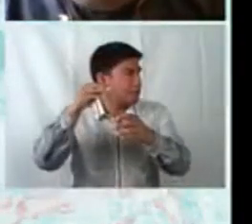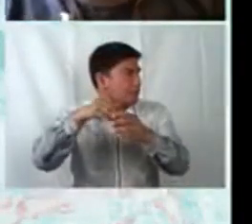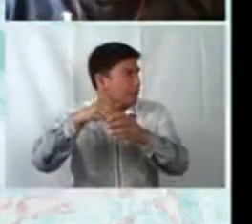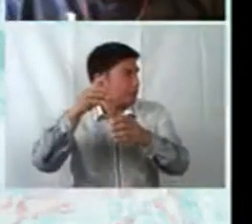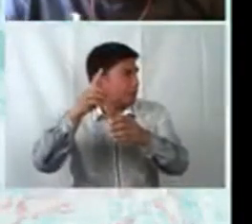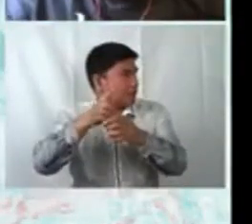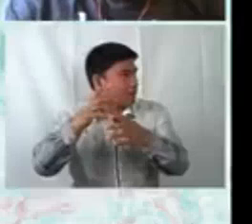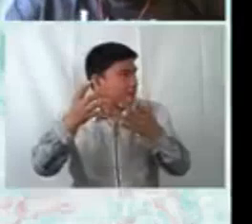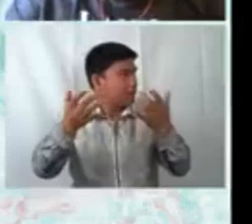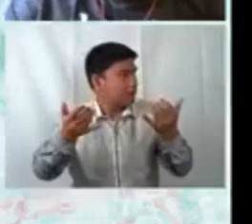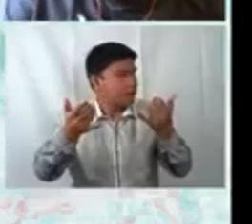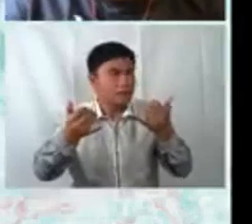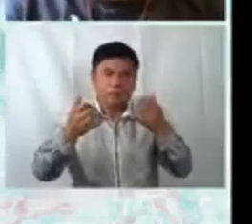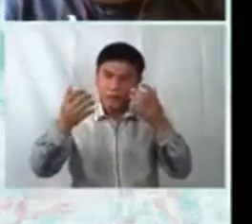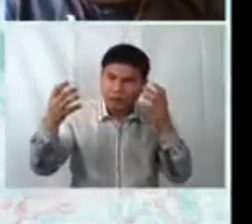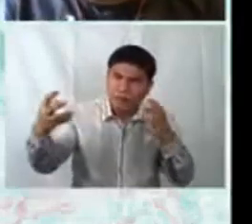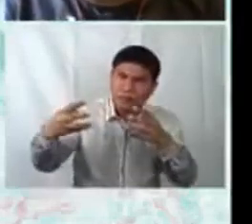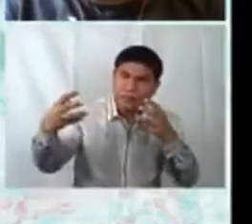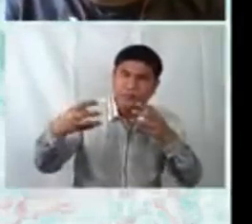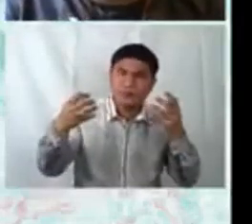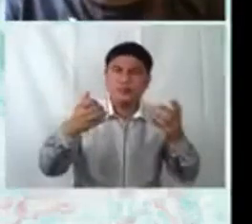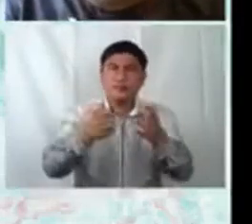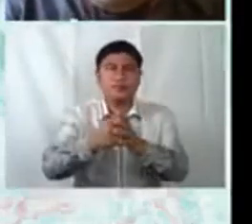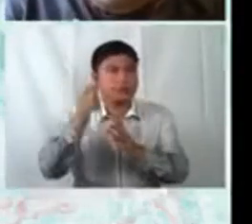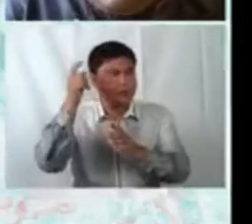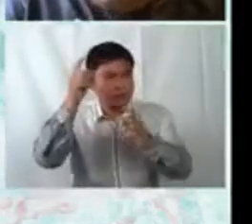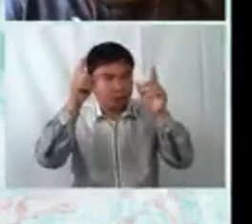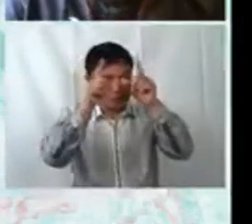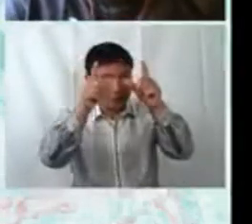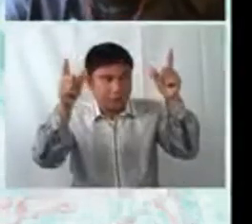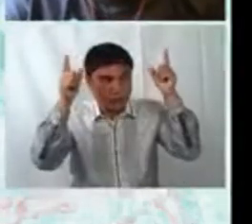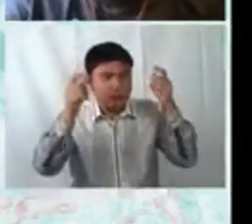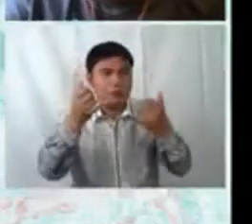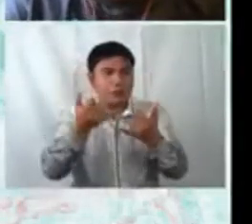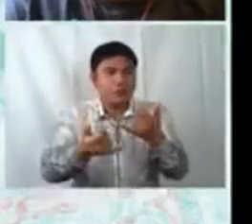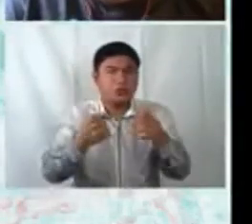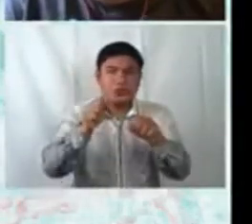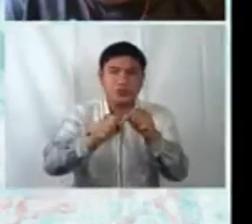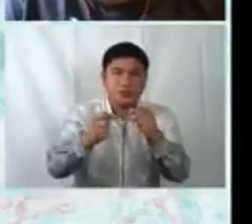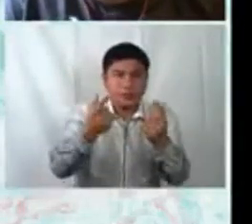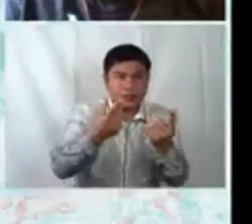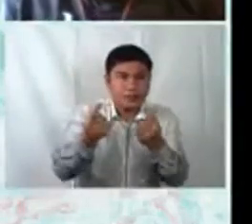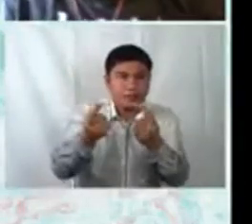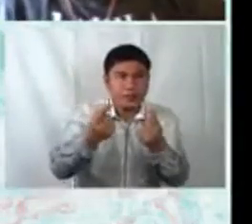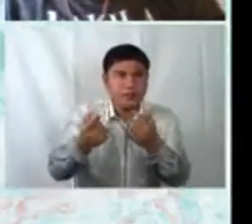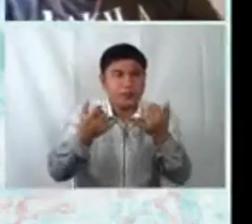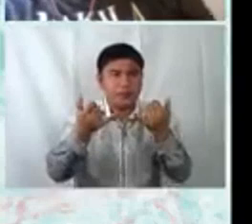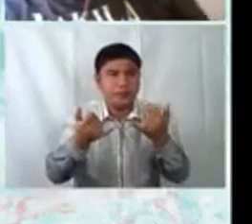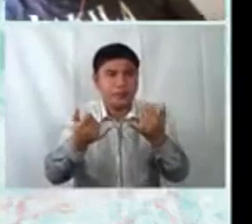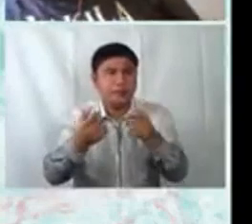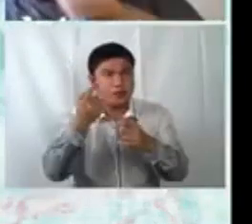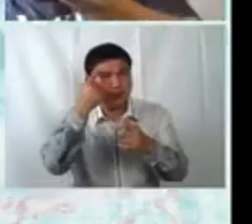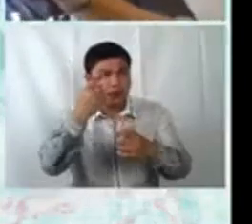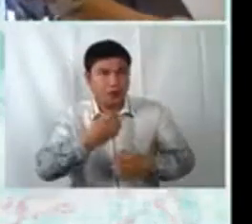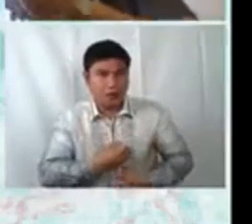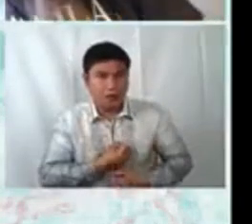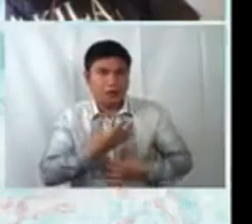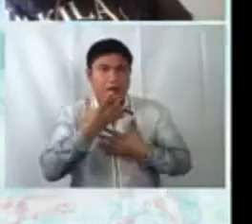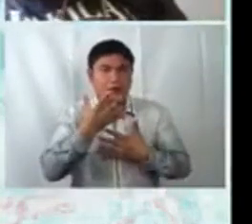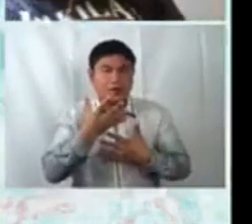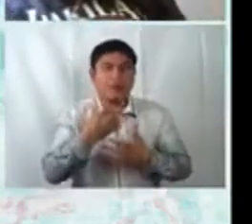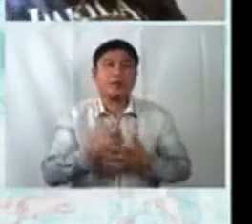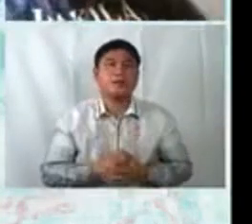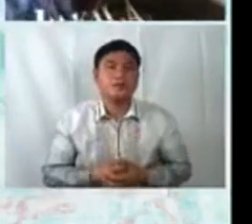binanggit yung pakikibaka ni Lapu-Lapu laban sa Espanyol. So talagang nagamit talaga si Lapu-Lapu bilang inspirasyon ng pagtatatag ng bansa.